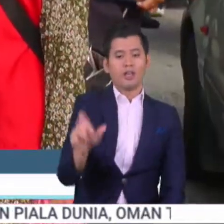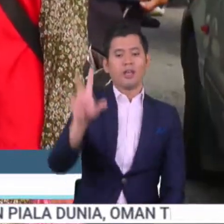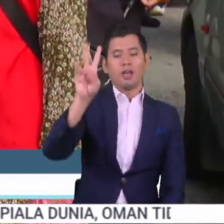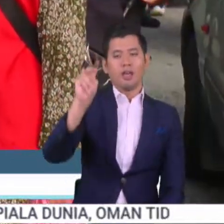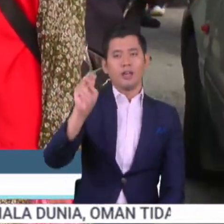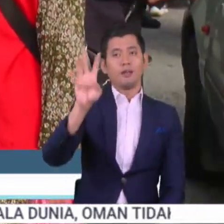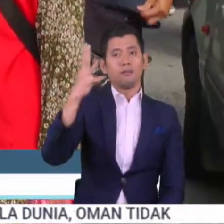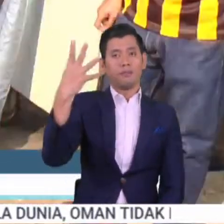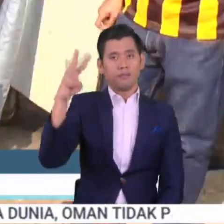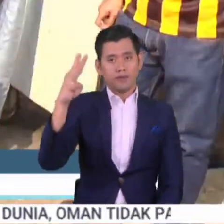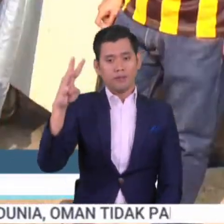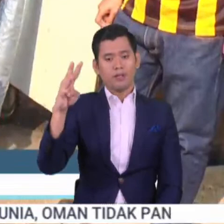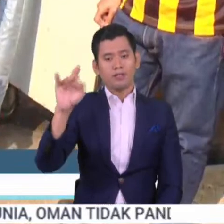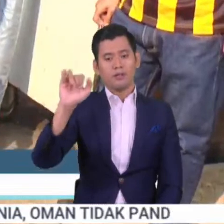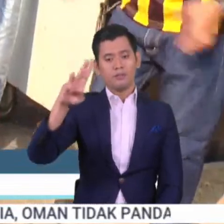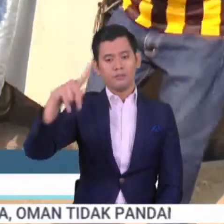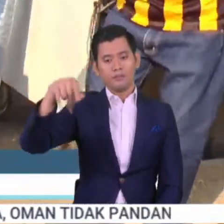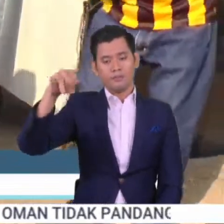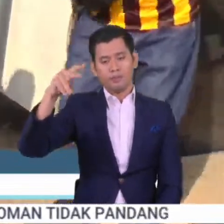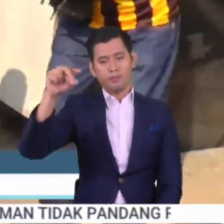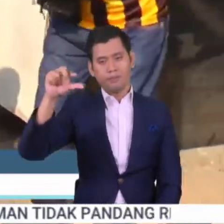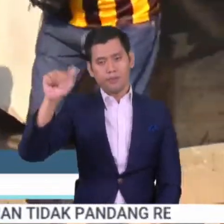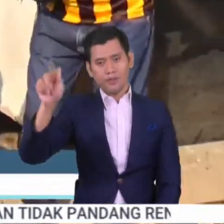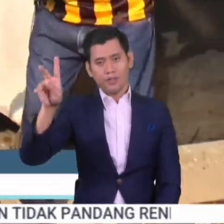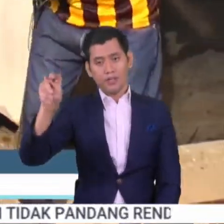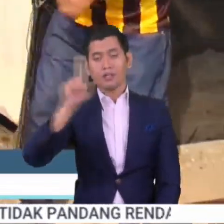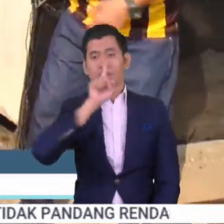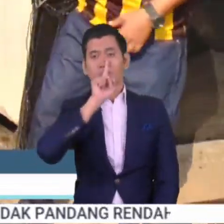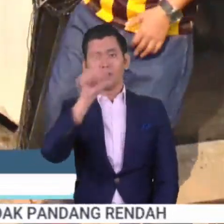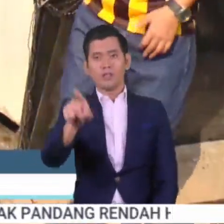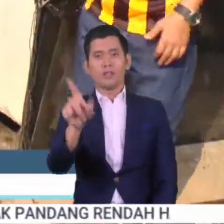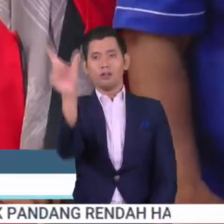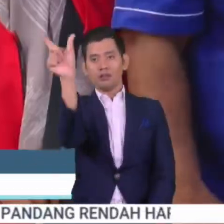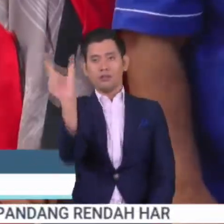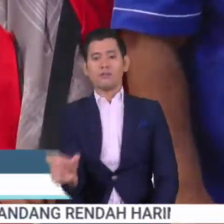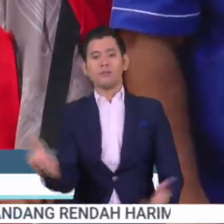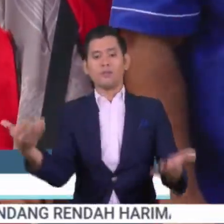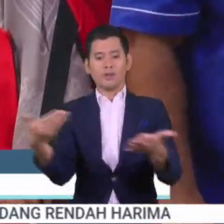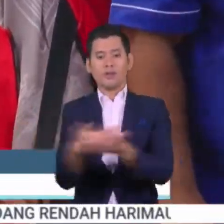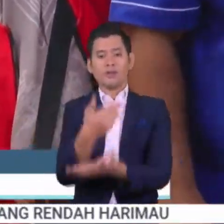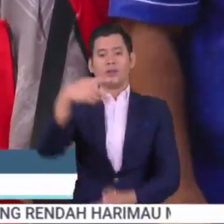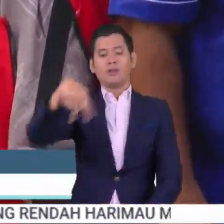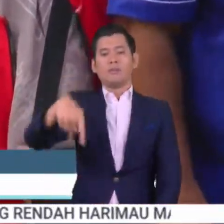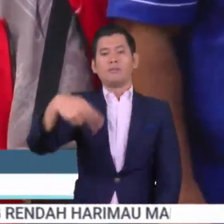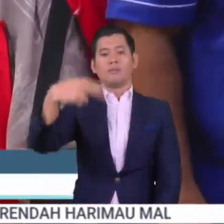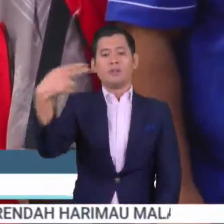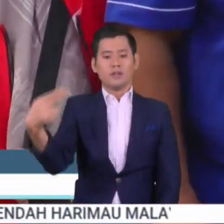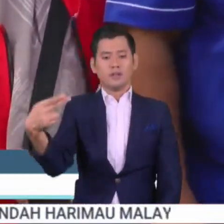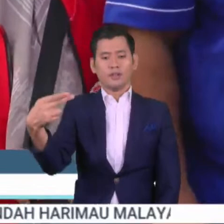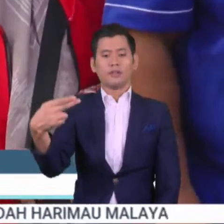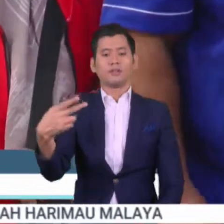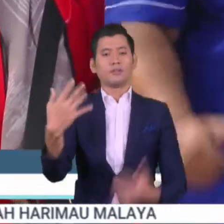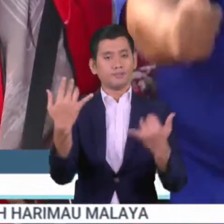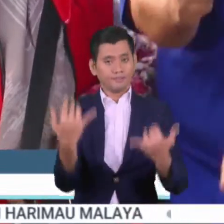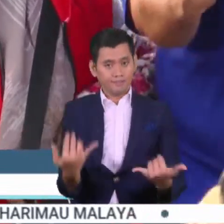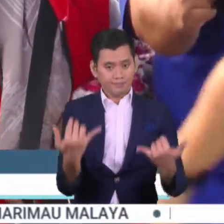PH N14 Ampangan Tengku Zamrah Tengku Sulaiman yang merupakan calon baru Pakatan Harapan pada PRU DUN kali ini.